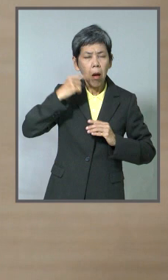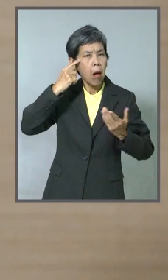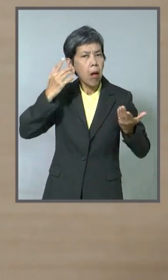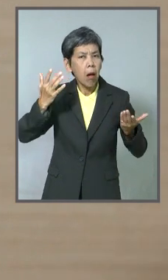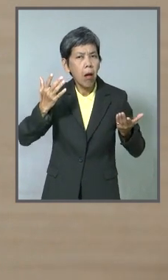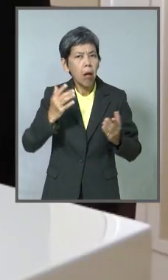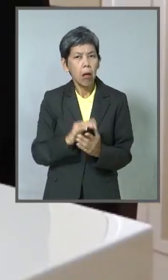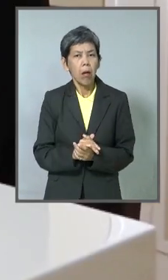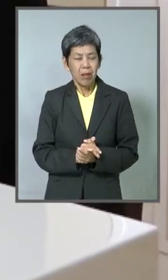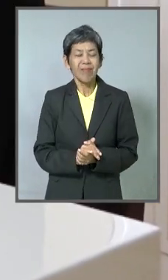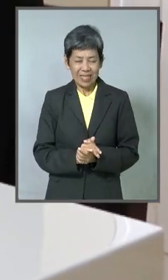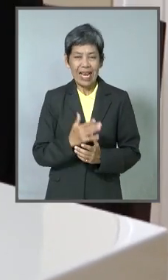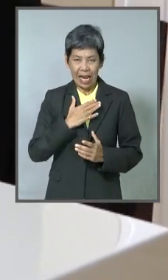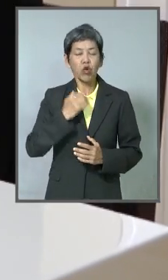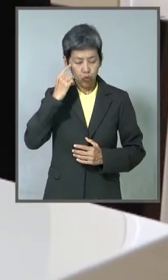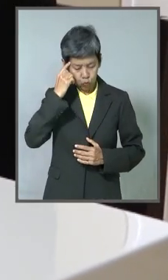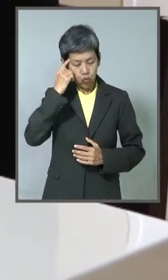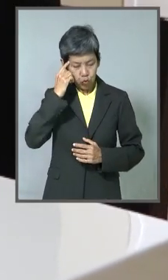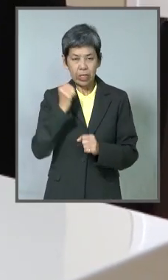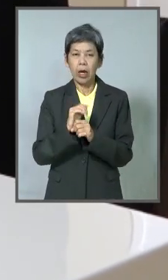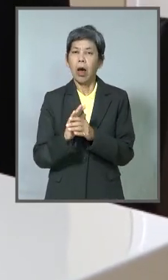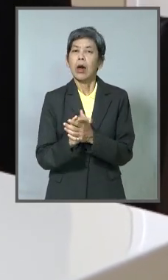ลืออยู่บ้างครับ อันนี้เราจะรู้ผ่าน